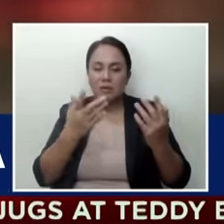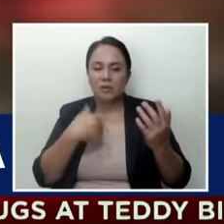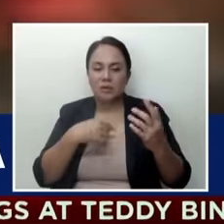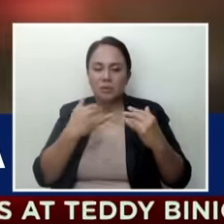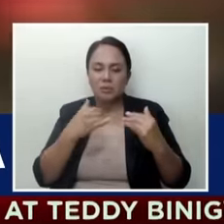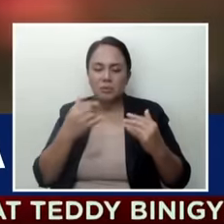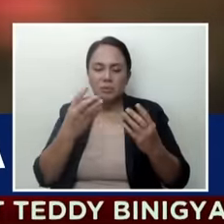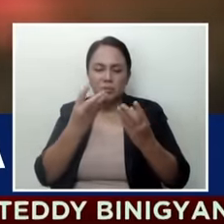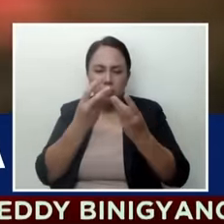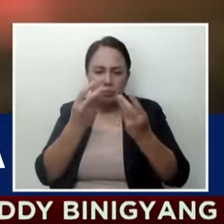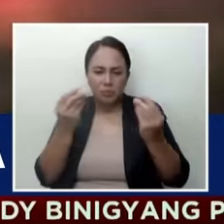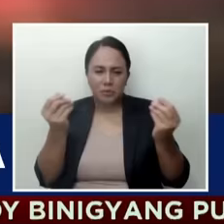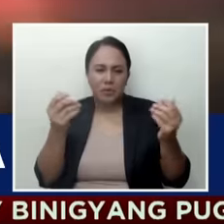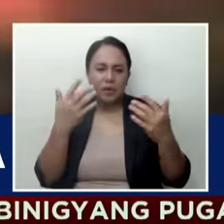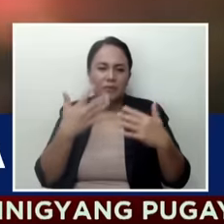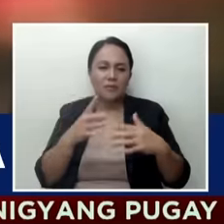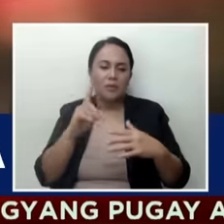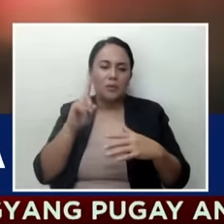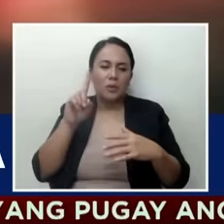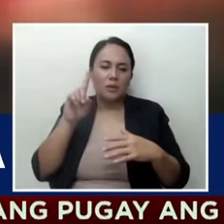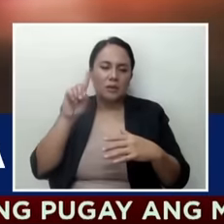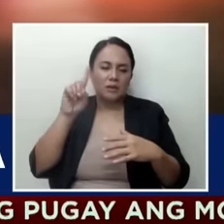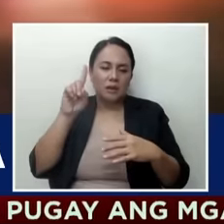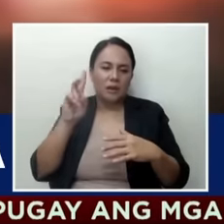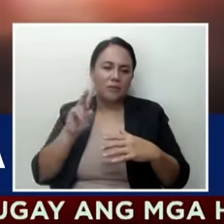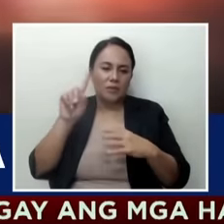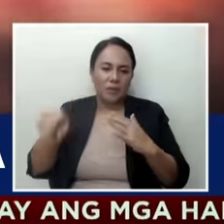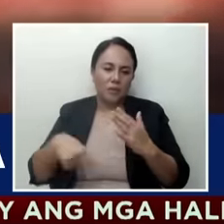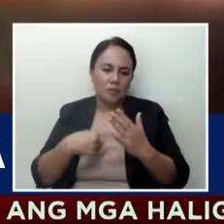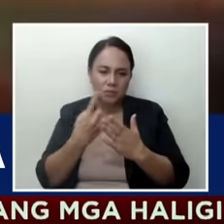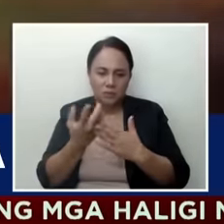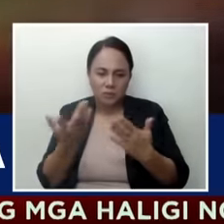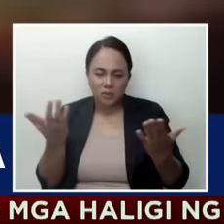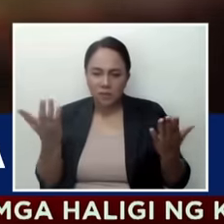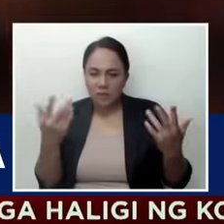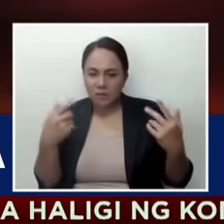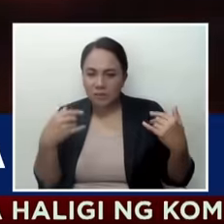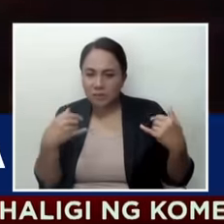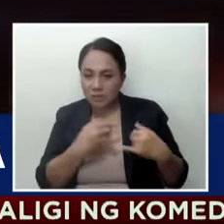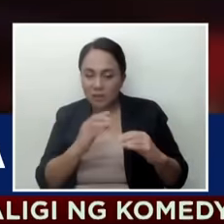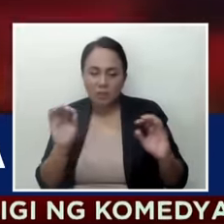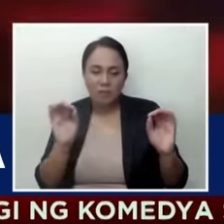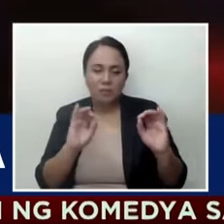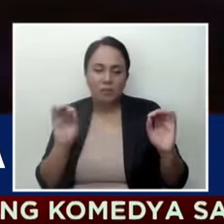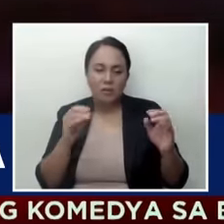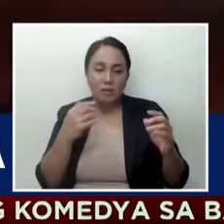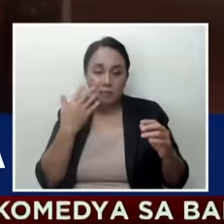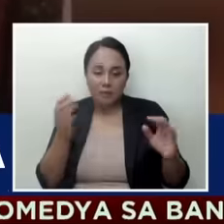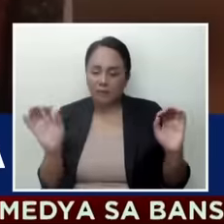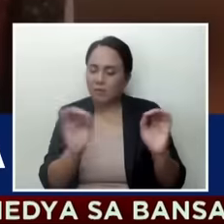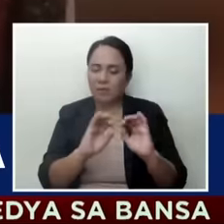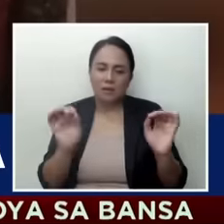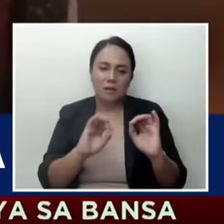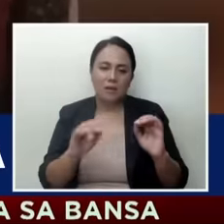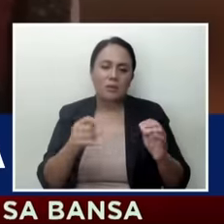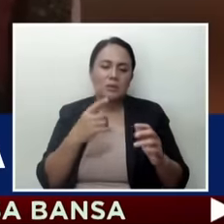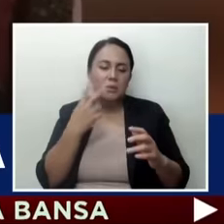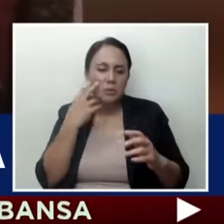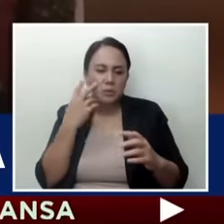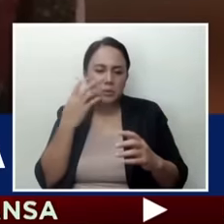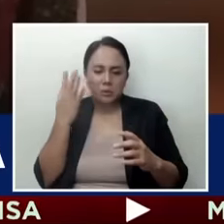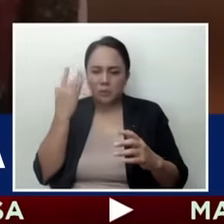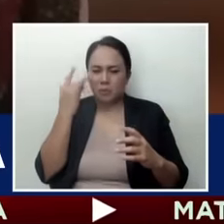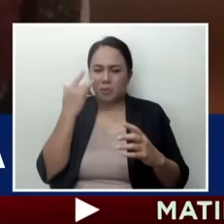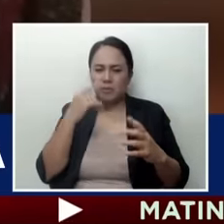naapula makalipas ang isa't kalahating oras. Wala namang naiulat na nasaktan o nasawi sa sunog. Inaalam pa ang pinagmula